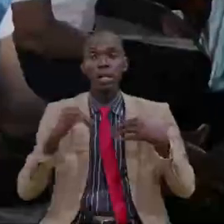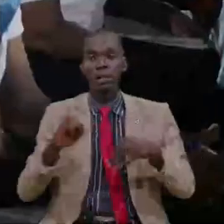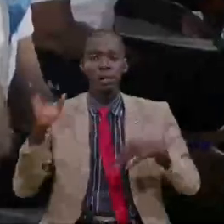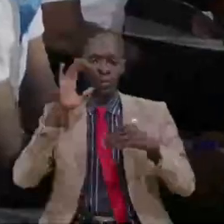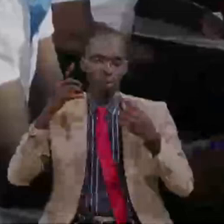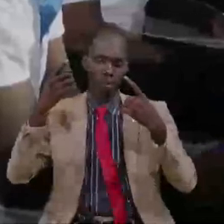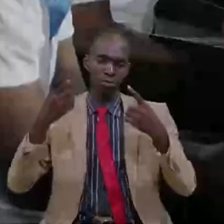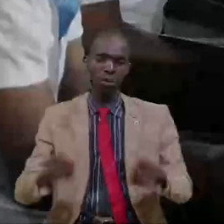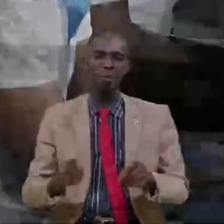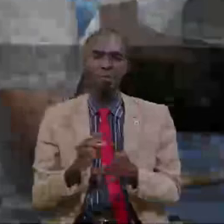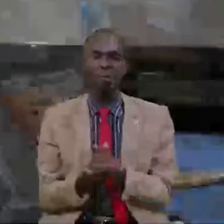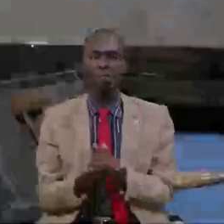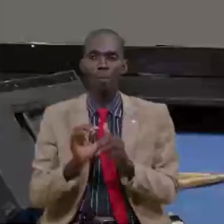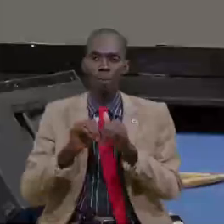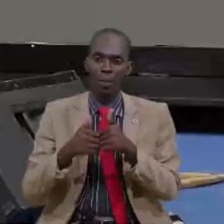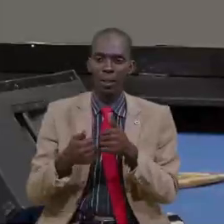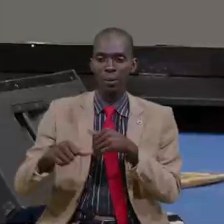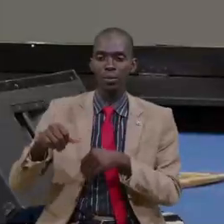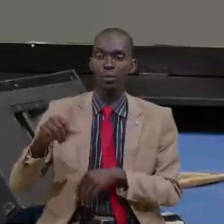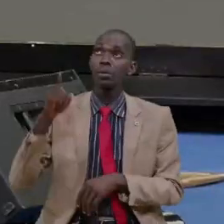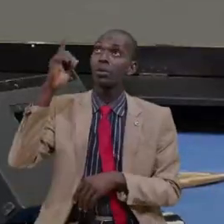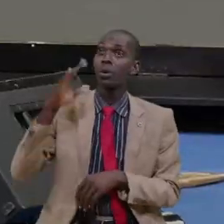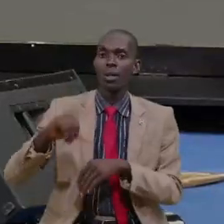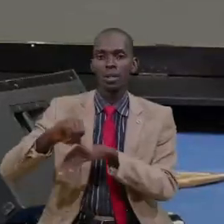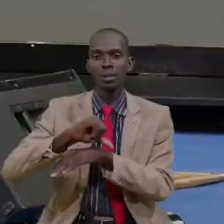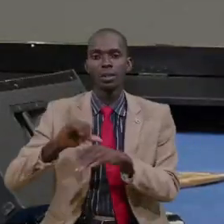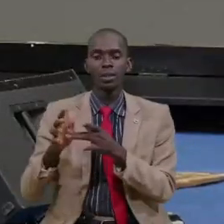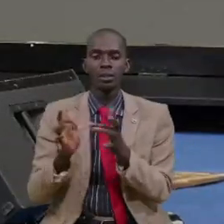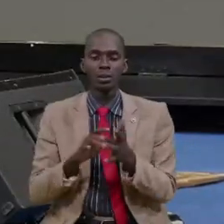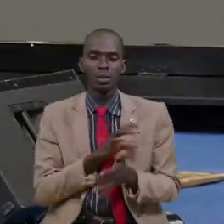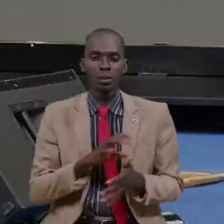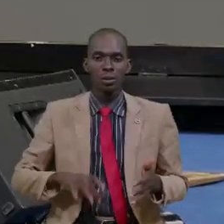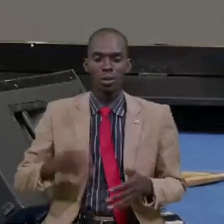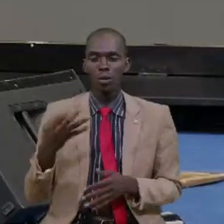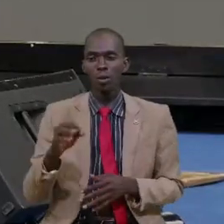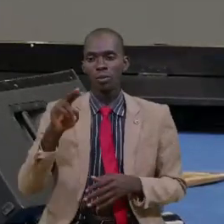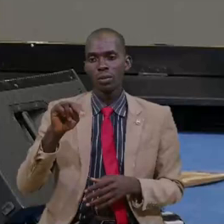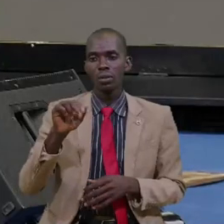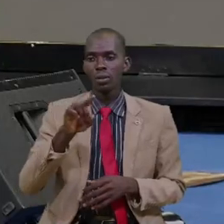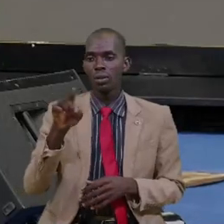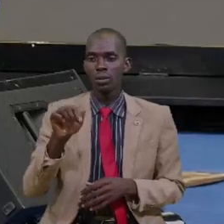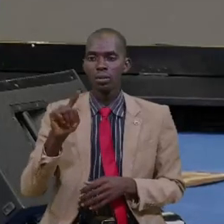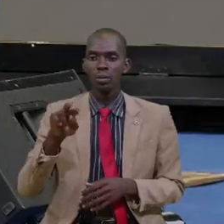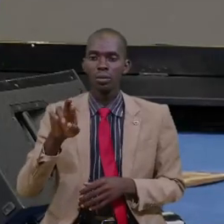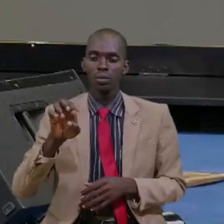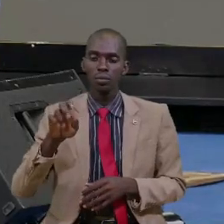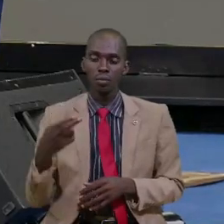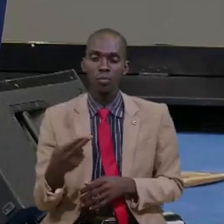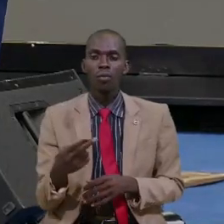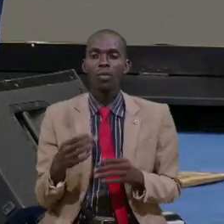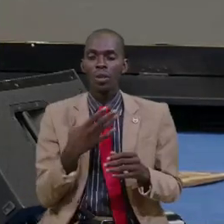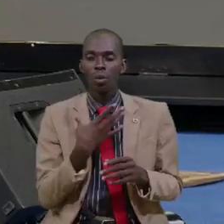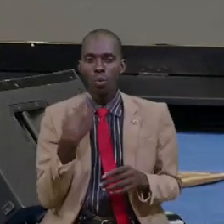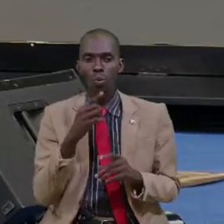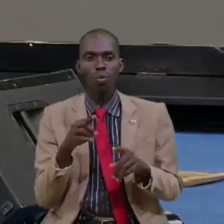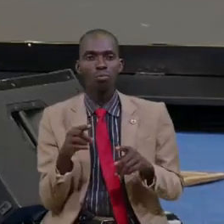aura lieu. Comment Dieu a oint Jésus-Christ de Nazareth, du Saint-Esprit et de force, qui